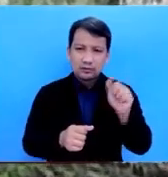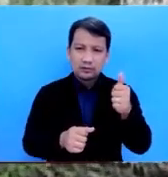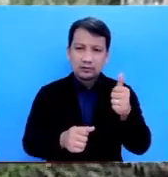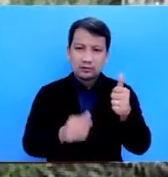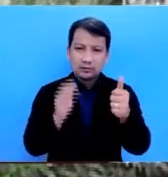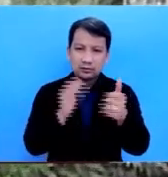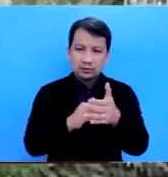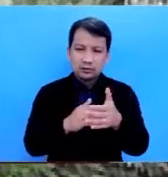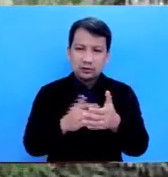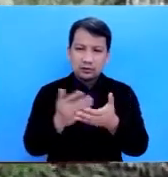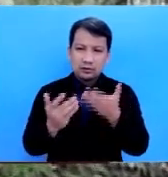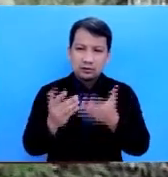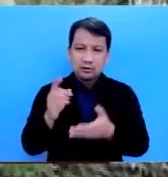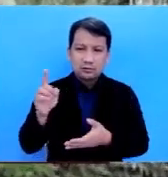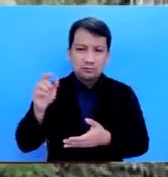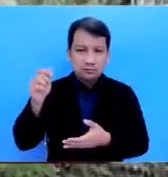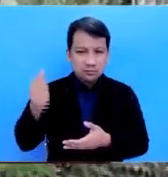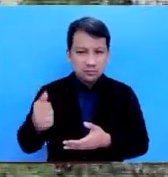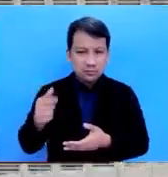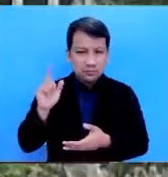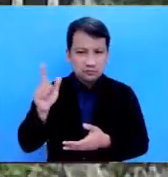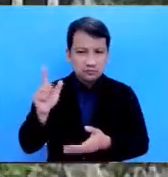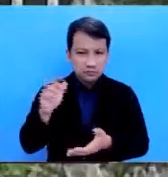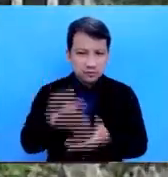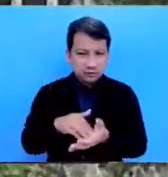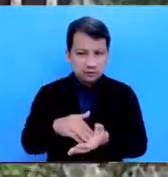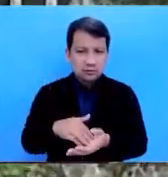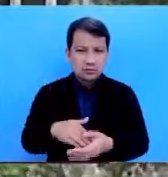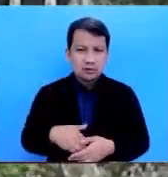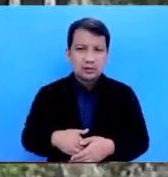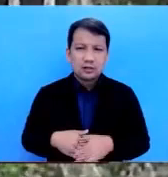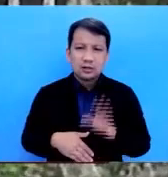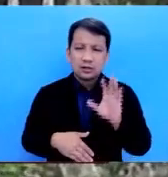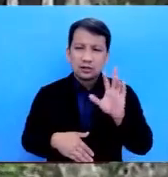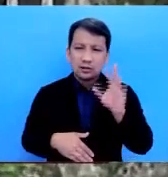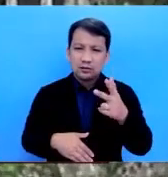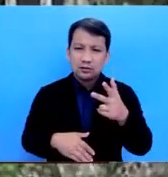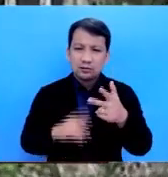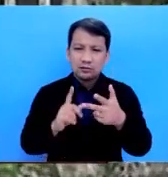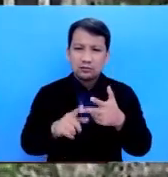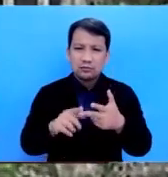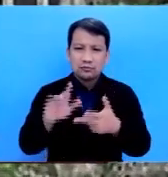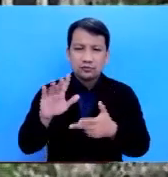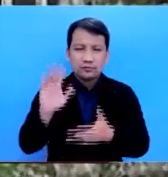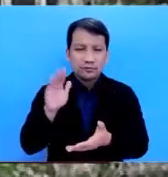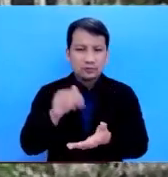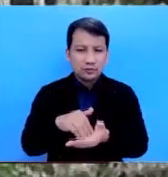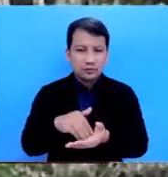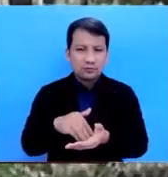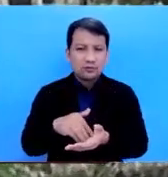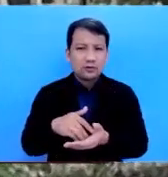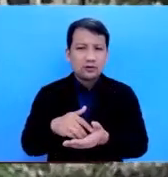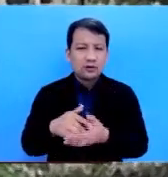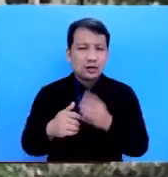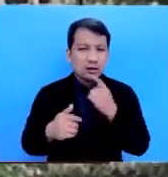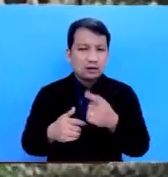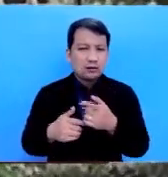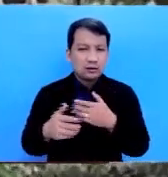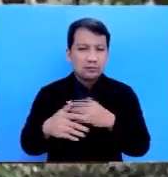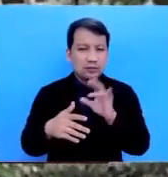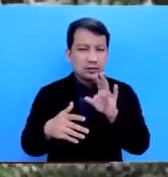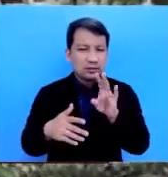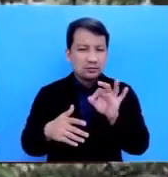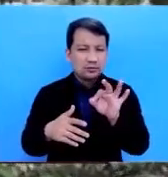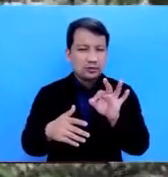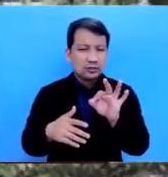reactions, ang isa naman 20,000 reactions, at ang ikatlo ay merong 25,000 reactions bukod pa sa